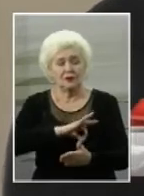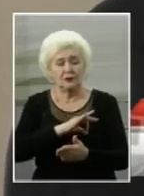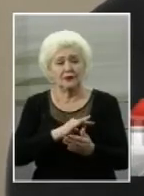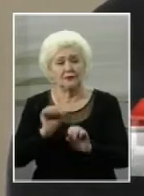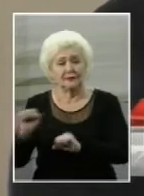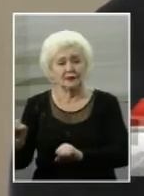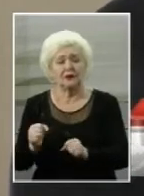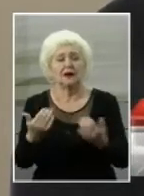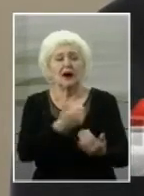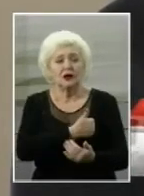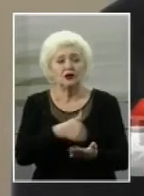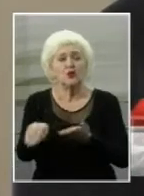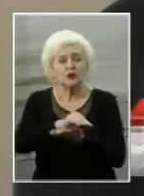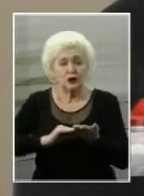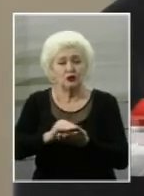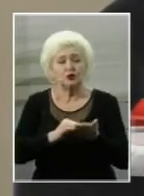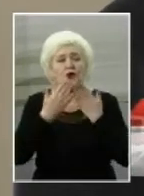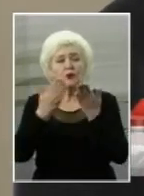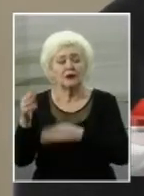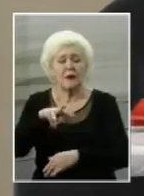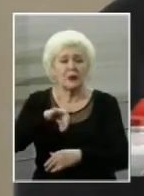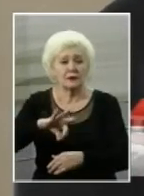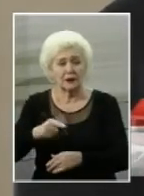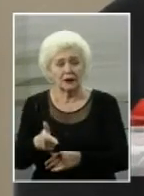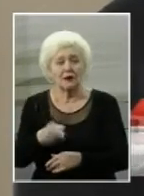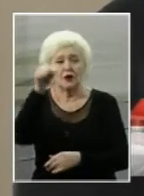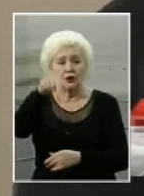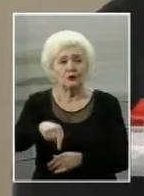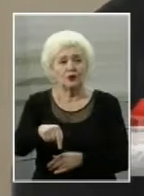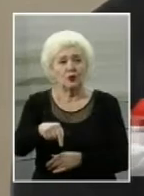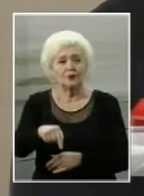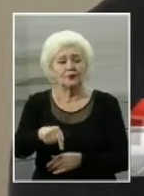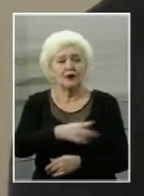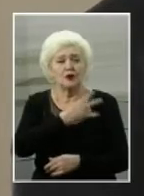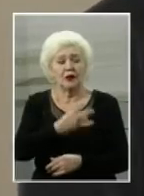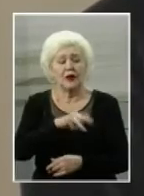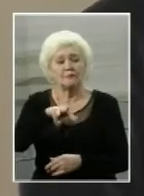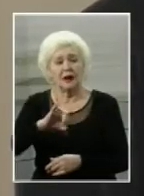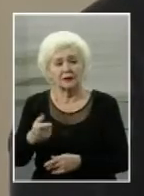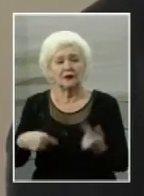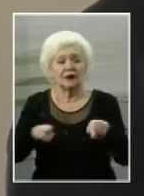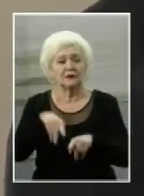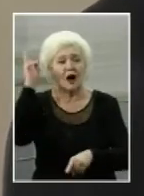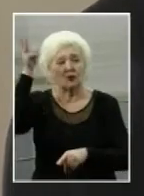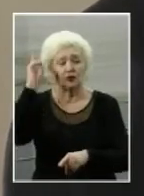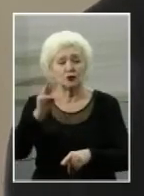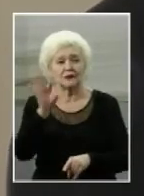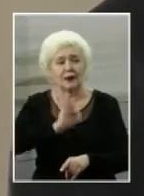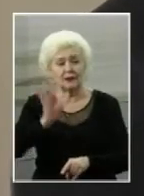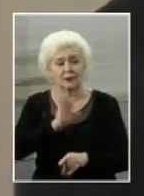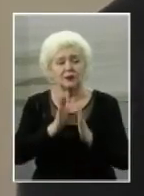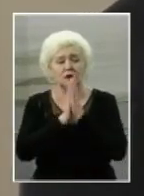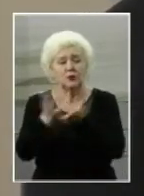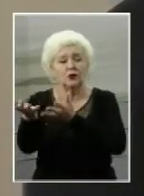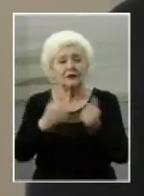зараз ще раз звернутися до госпожі Меркель, в тому числі к... Я хочу звернутися до пані Меркель, а також до посольства Німеччини з проханням